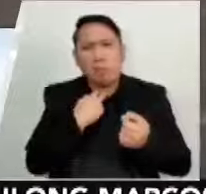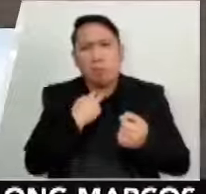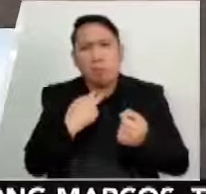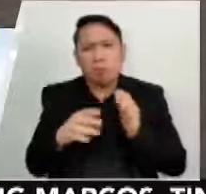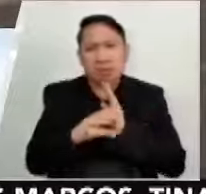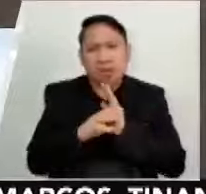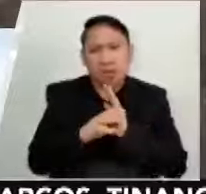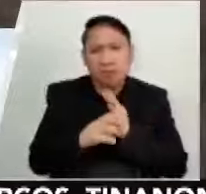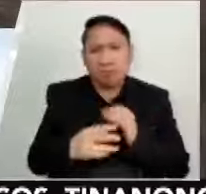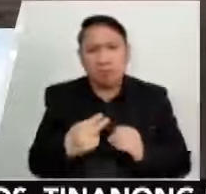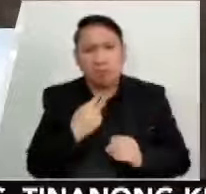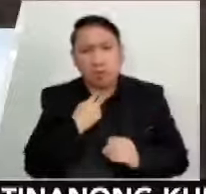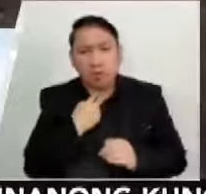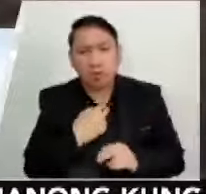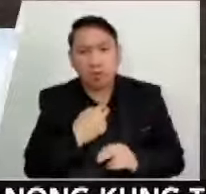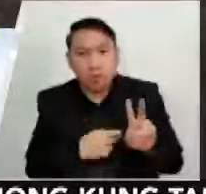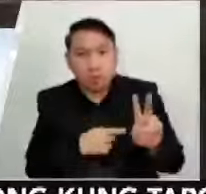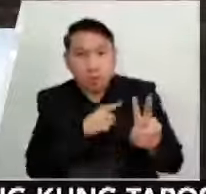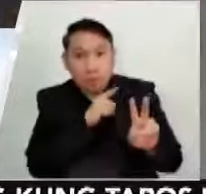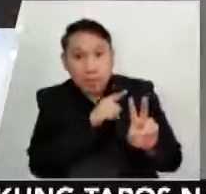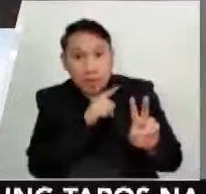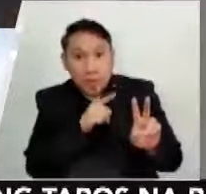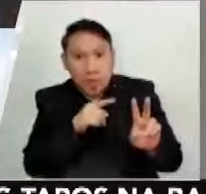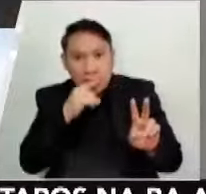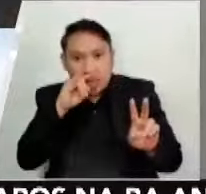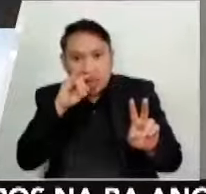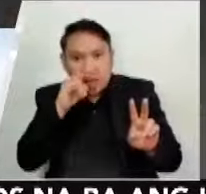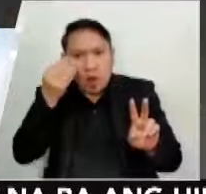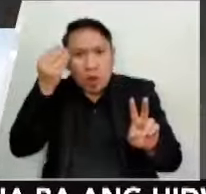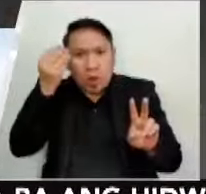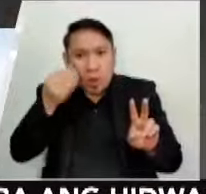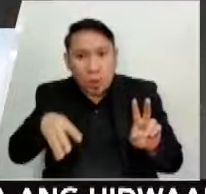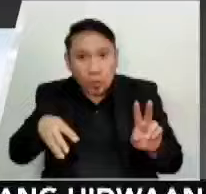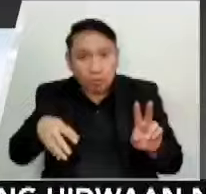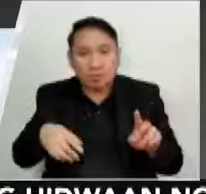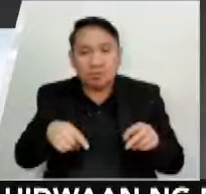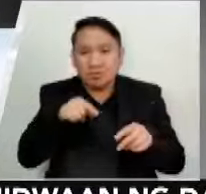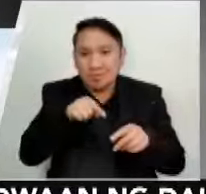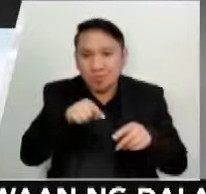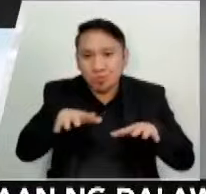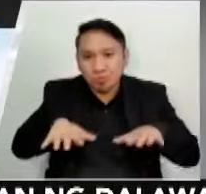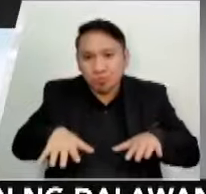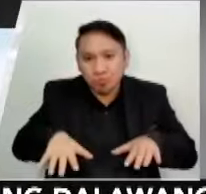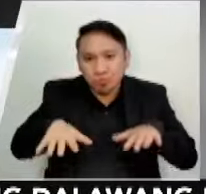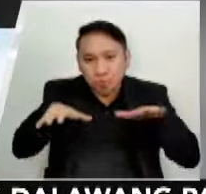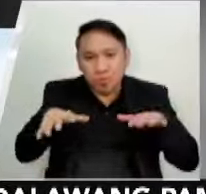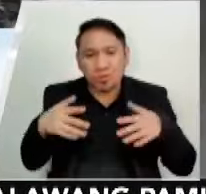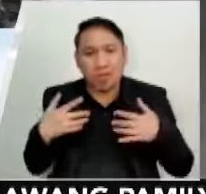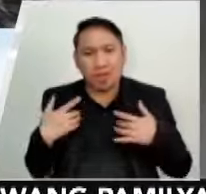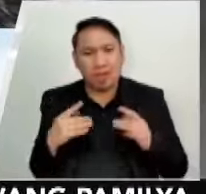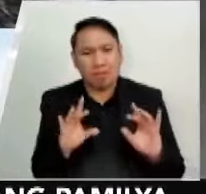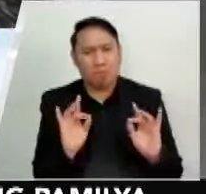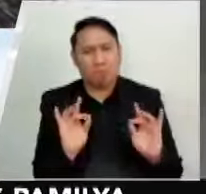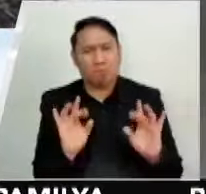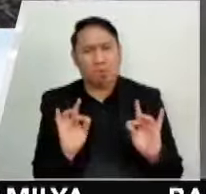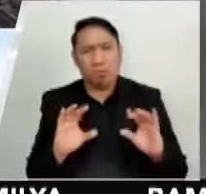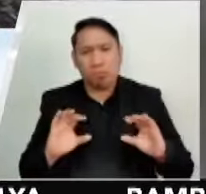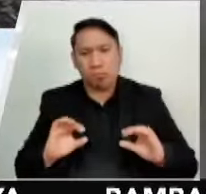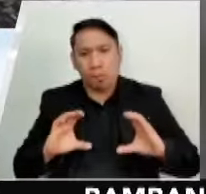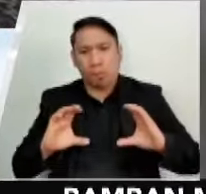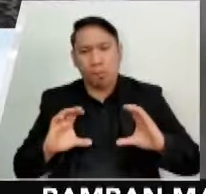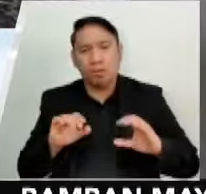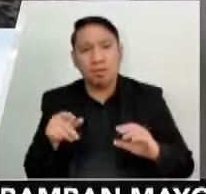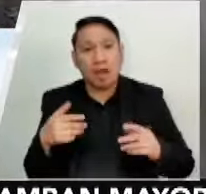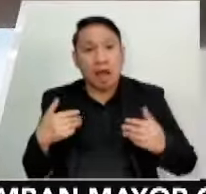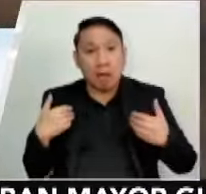Dalawang bata rin ang napaulat na nawawala. Ang matinding pagbaha nag-iwan ng makapal na putik sa mga binahang bahay. Ilang hayop din ang natagpo